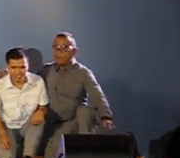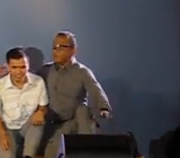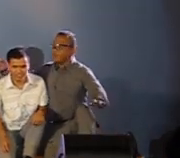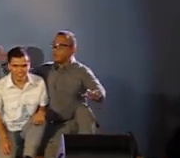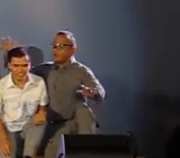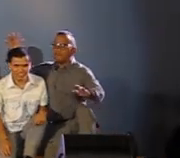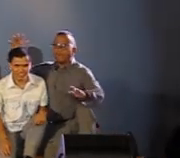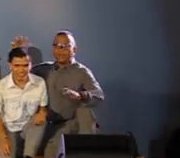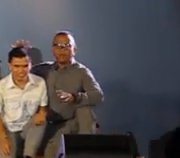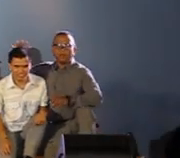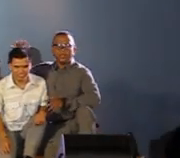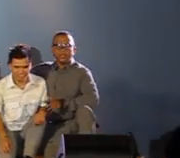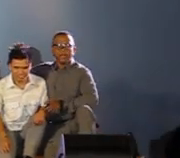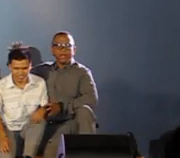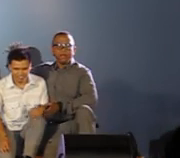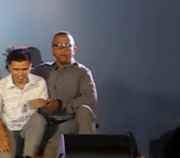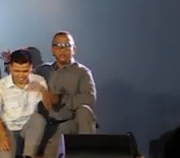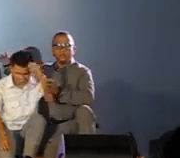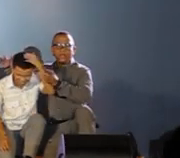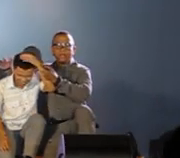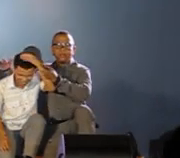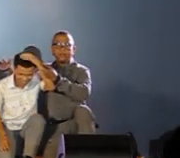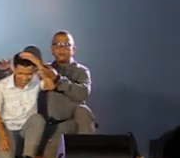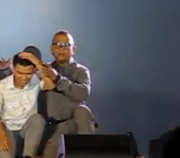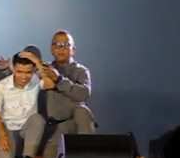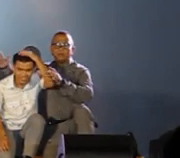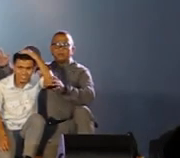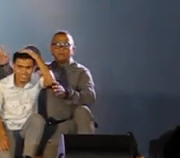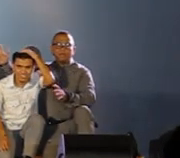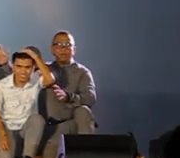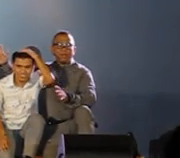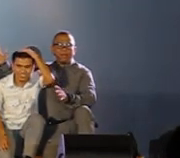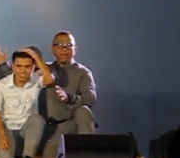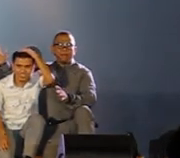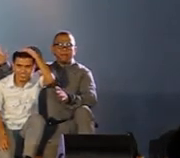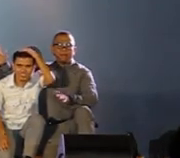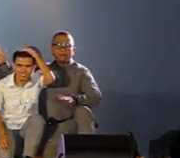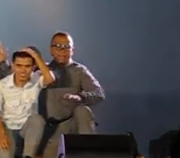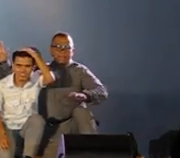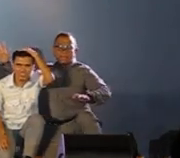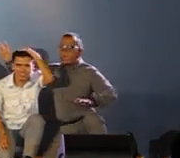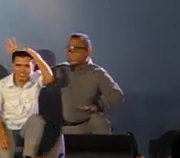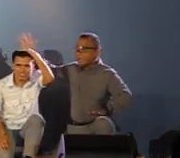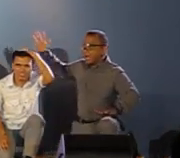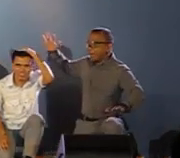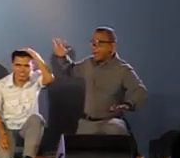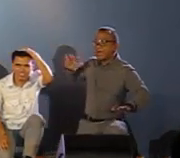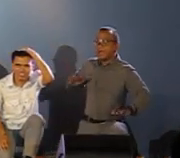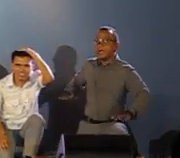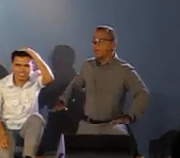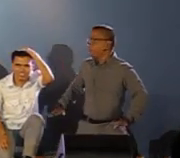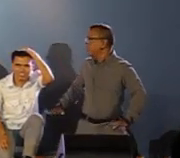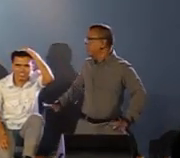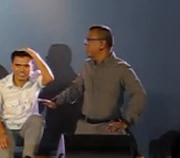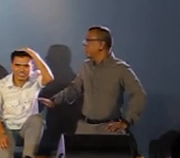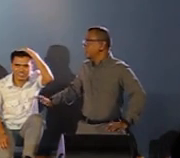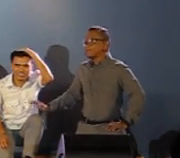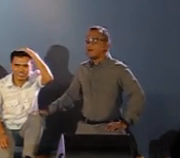pakiramdam. You feel like holding your head, hold your head. Okay, wala. Habang kang